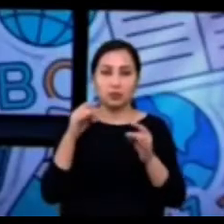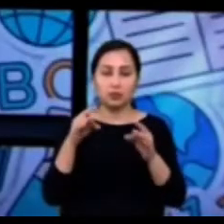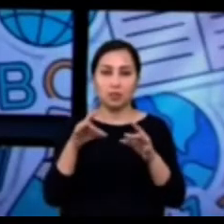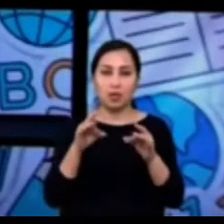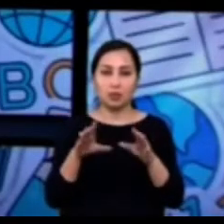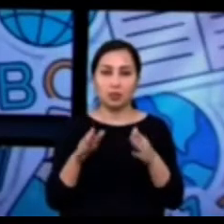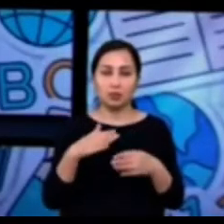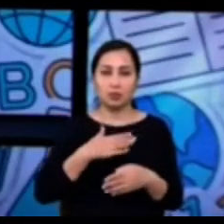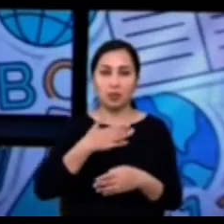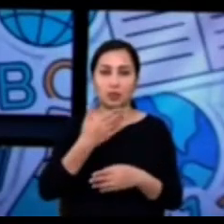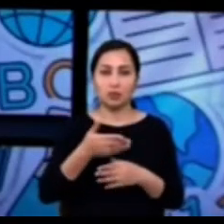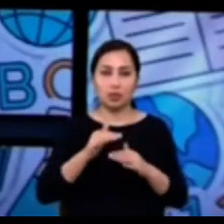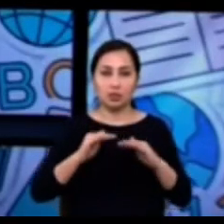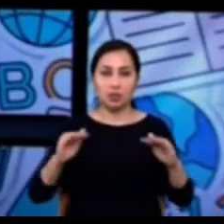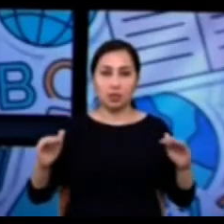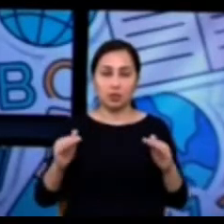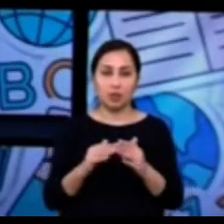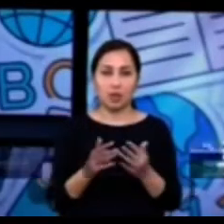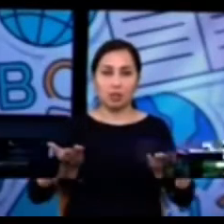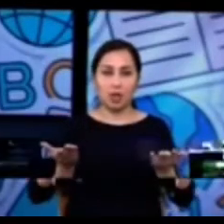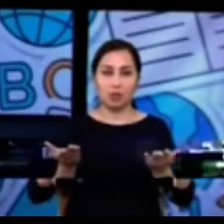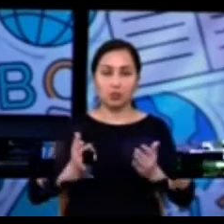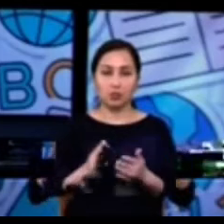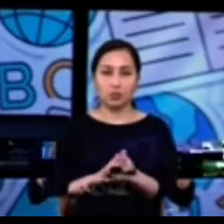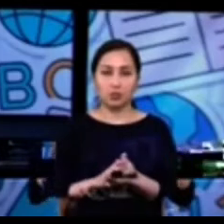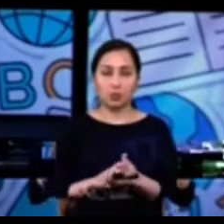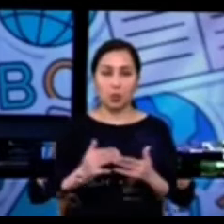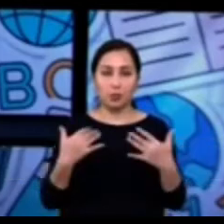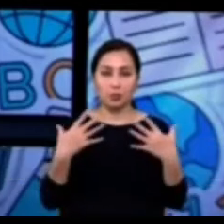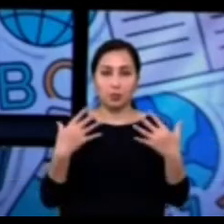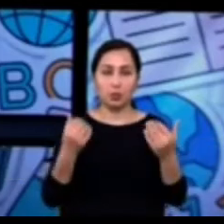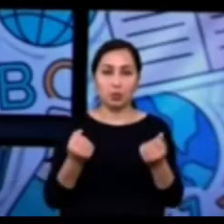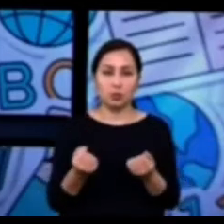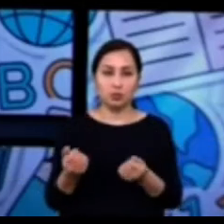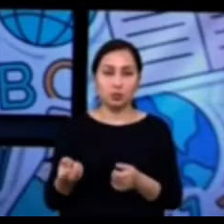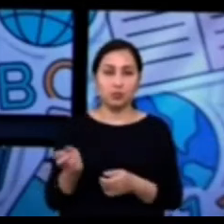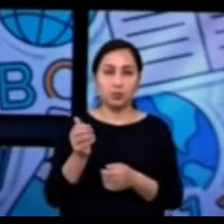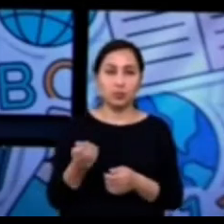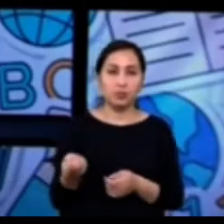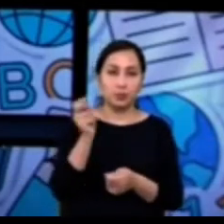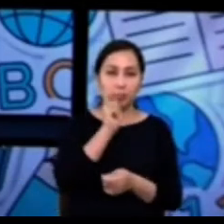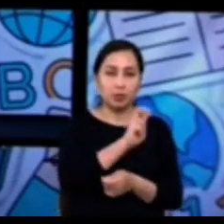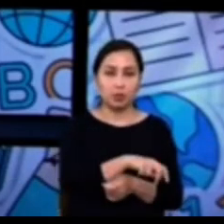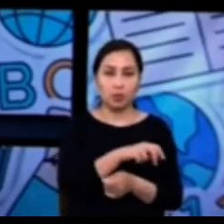Скажите мне, пожалуйста, ребята, а какую пользу приносят фрукты и овощи?